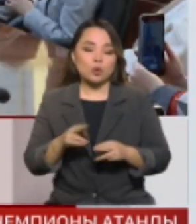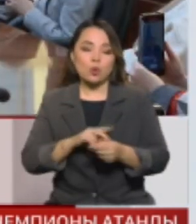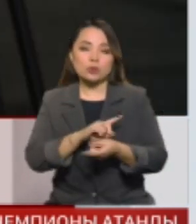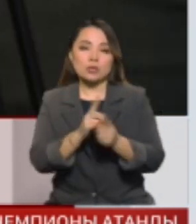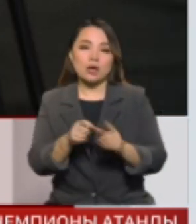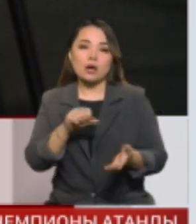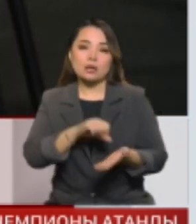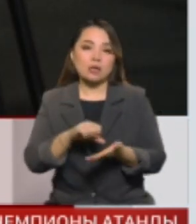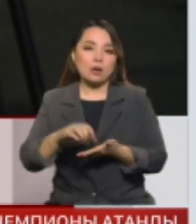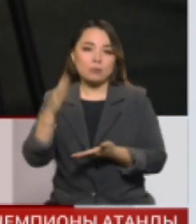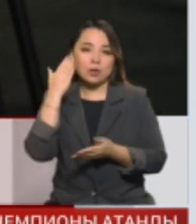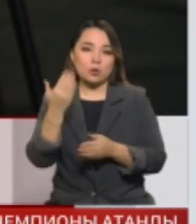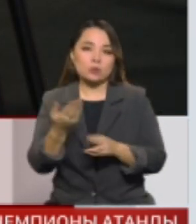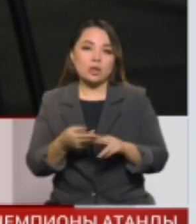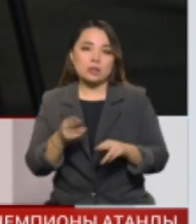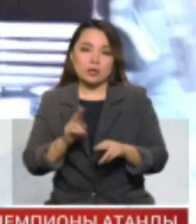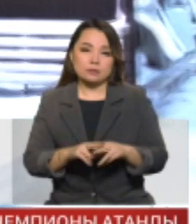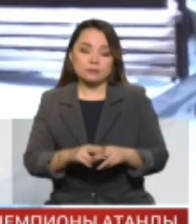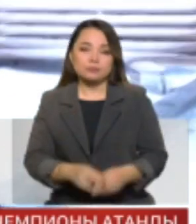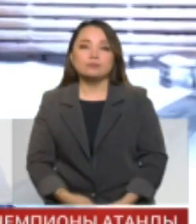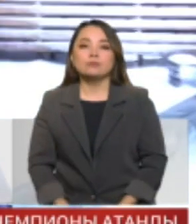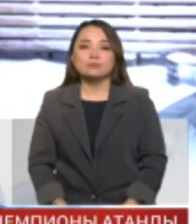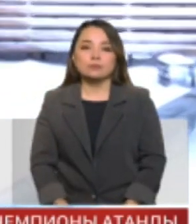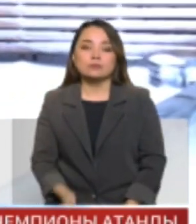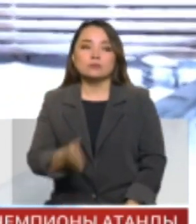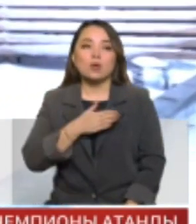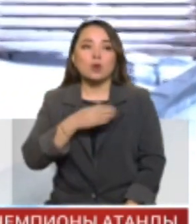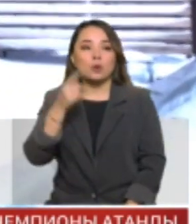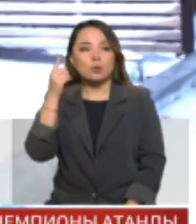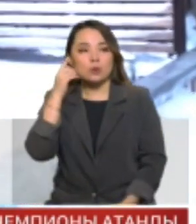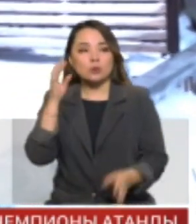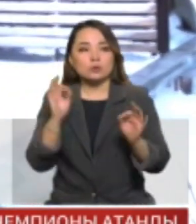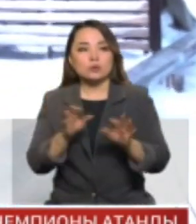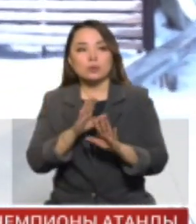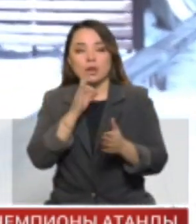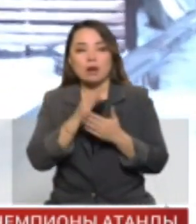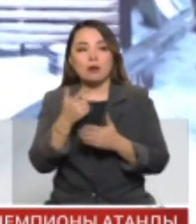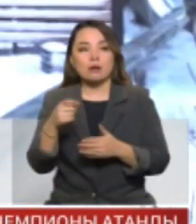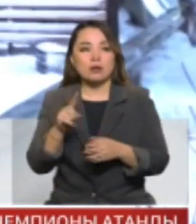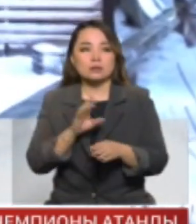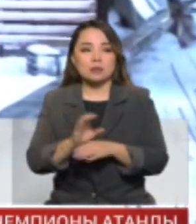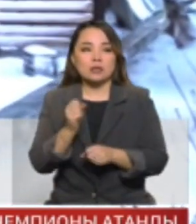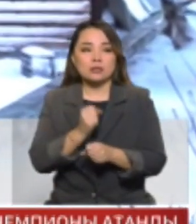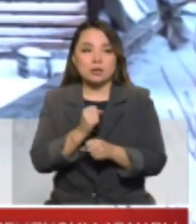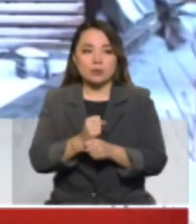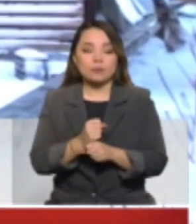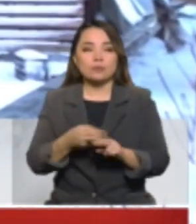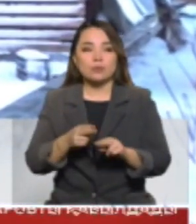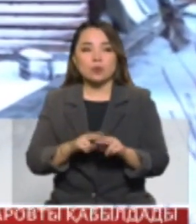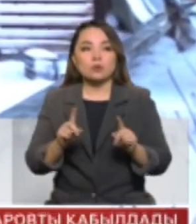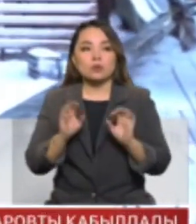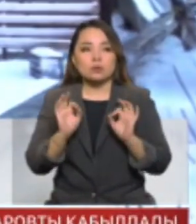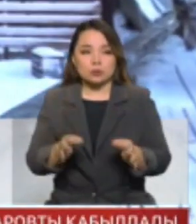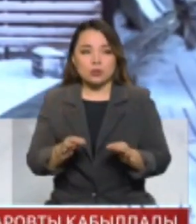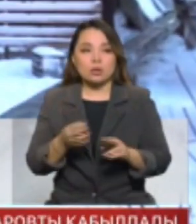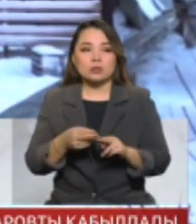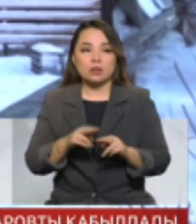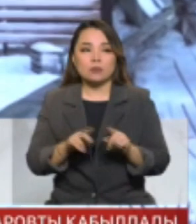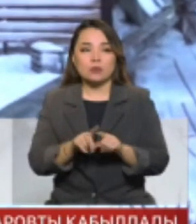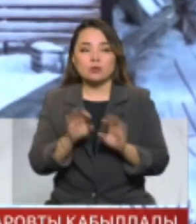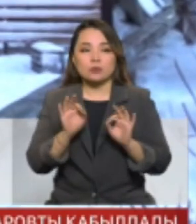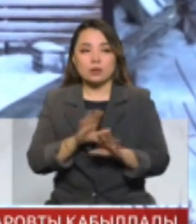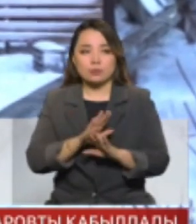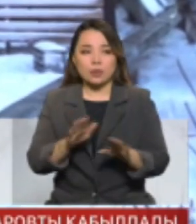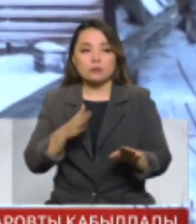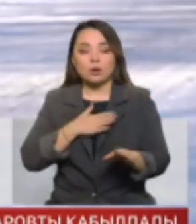өзгеріске қатысты пікірі мынадай. Меніңше дұрыс емес, енді газ өзімізден шығып жатса. Оны несі дұрыс? Дұрыс емес әрине,